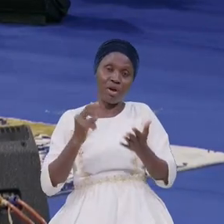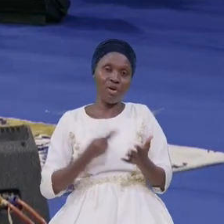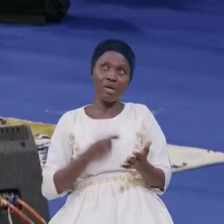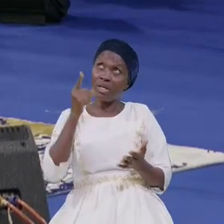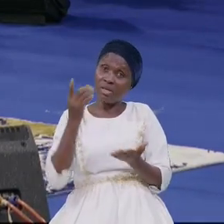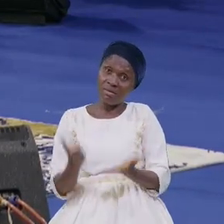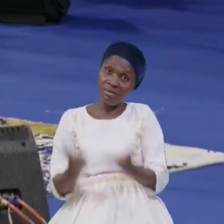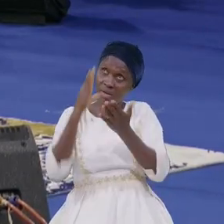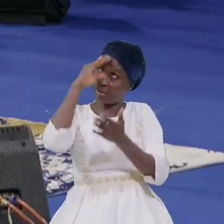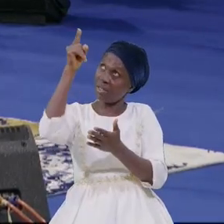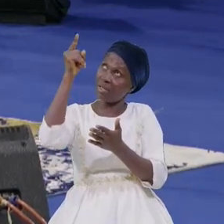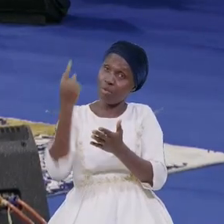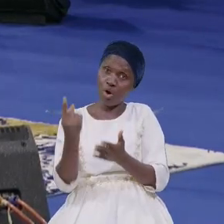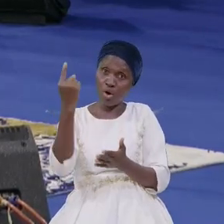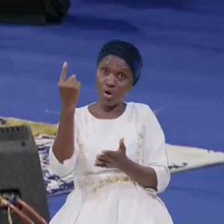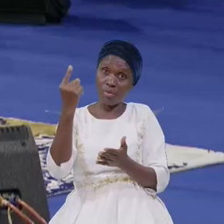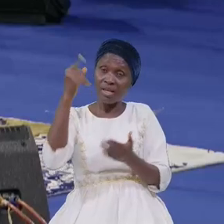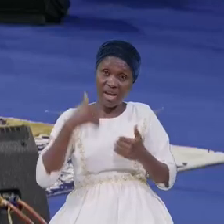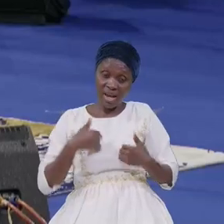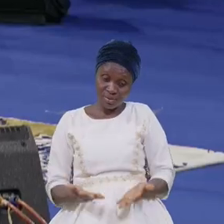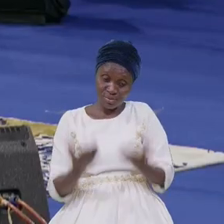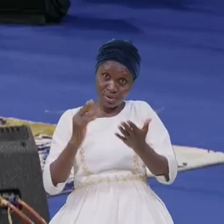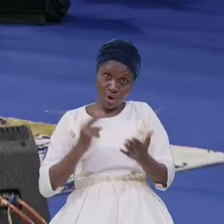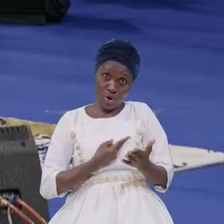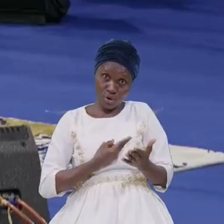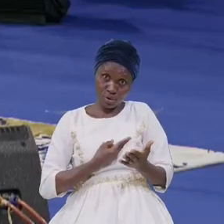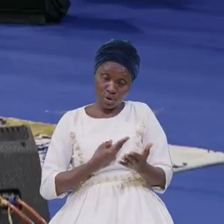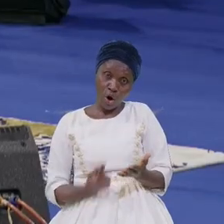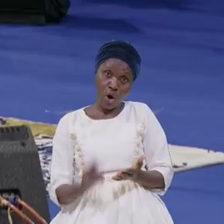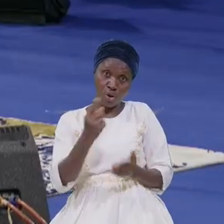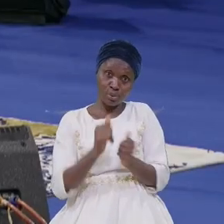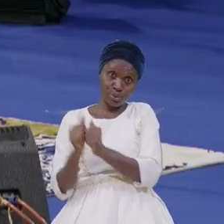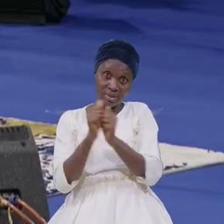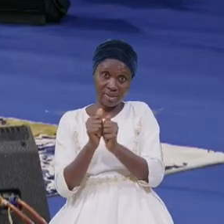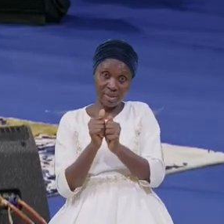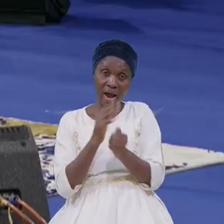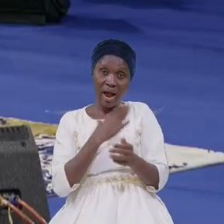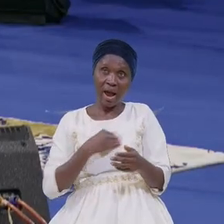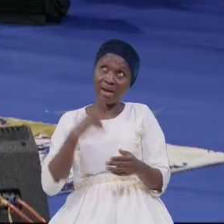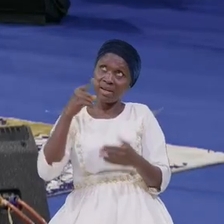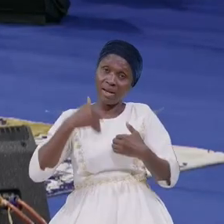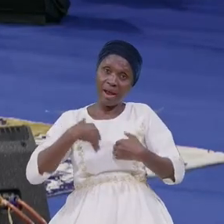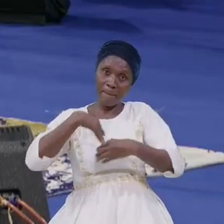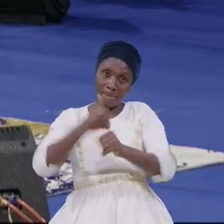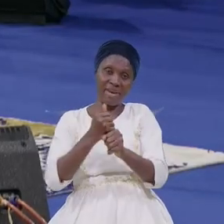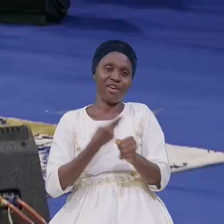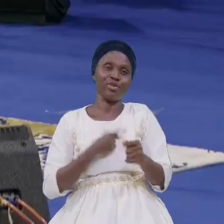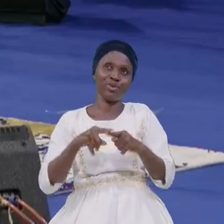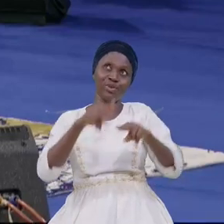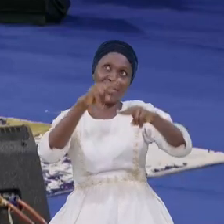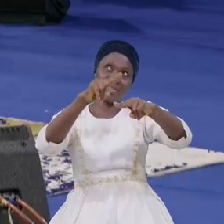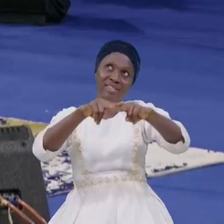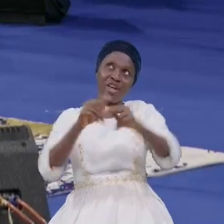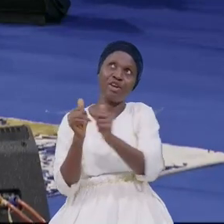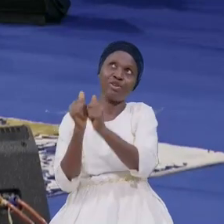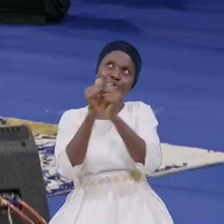Il nous a ressuscités ensemble et nous a fait asseoir